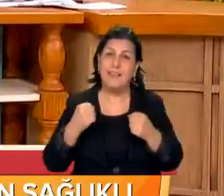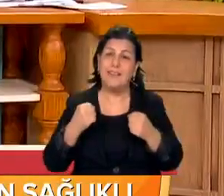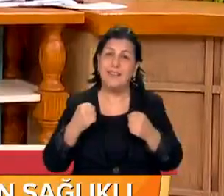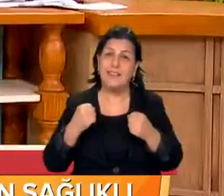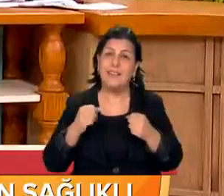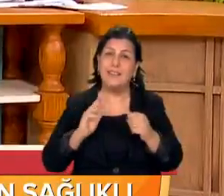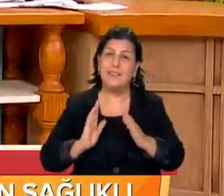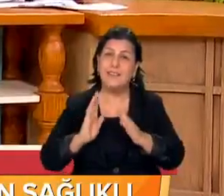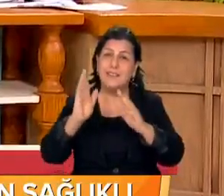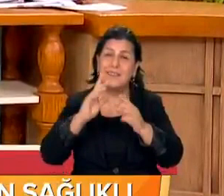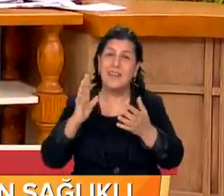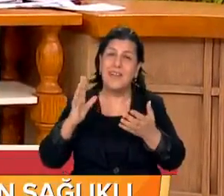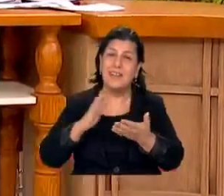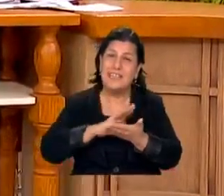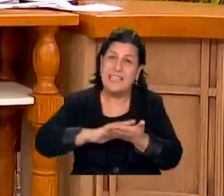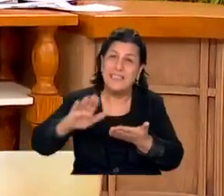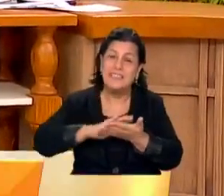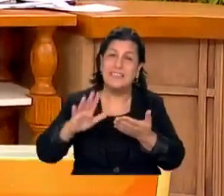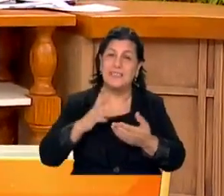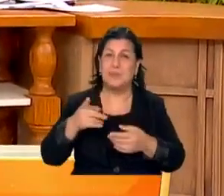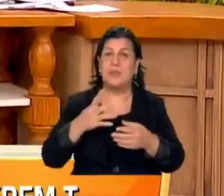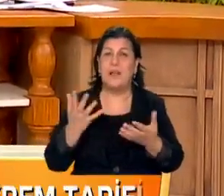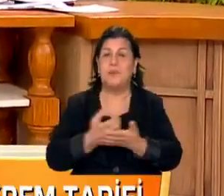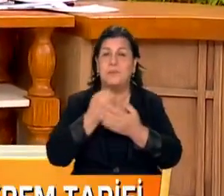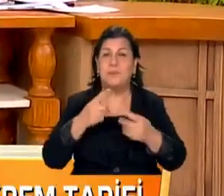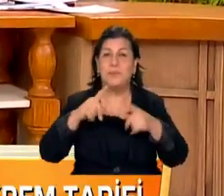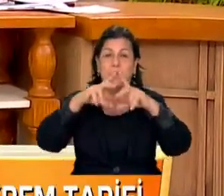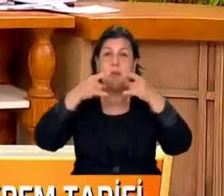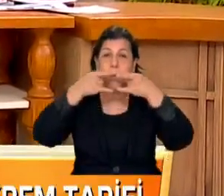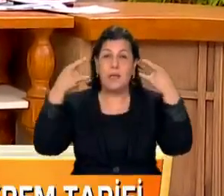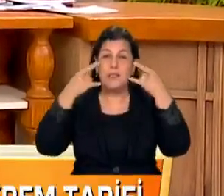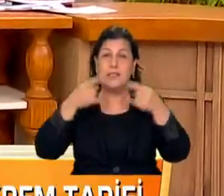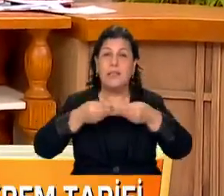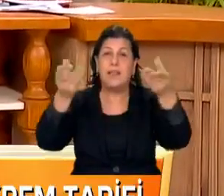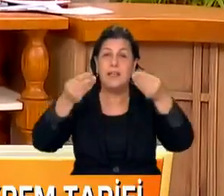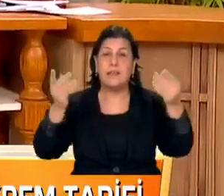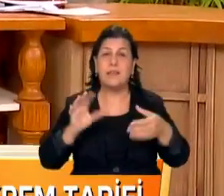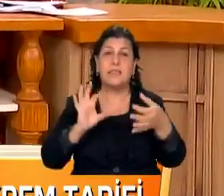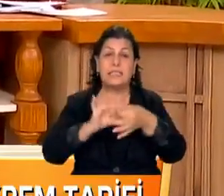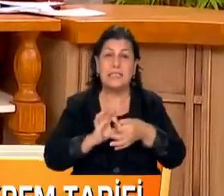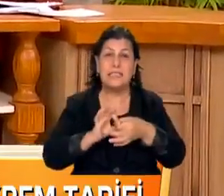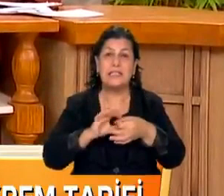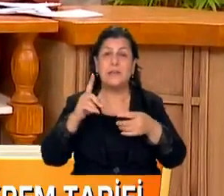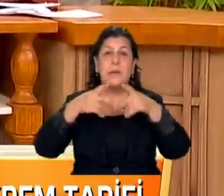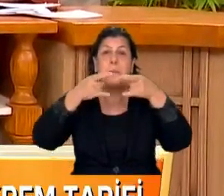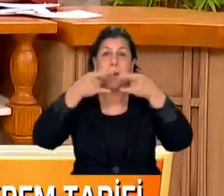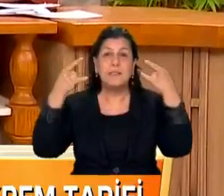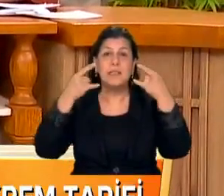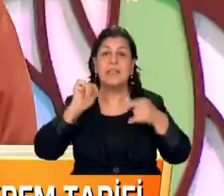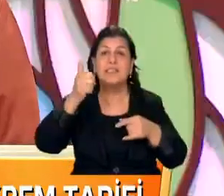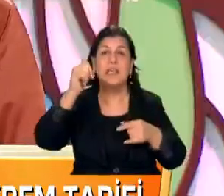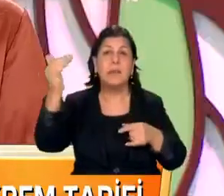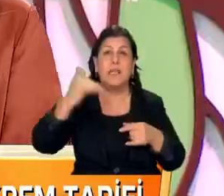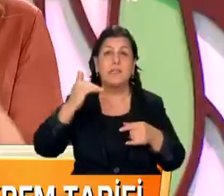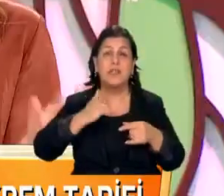atmasından yapayım e e e bu işte şu maske dağıtımı dağıtımı ile ilgili bu maskeler ne zaman gelecek sohbetine koyulmuş